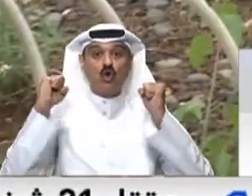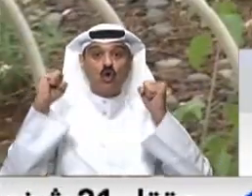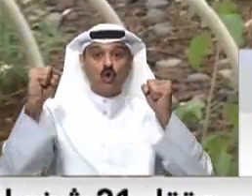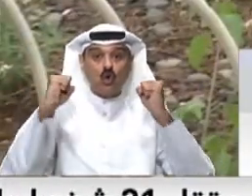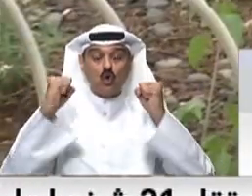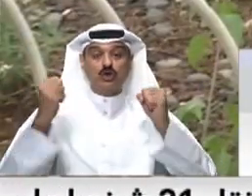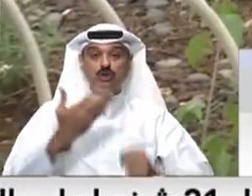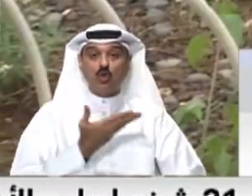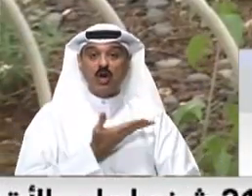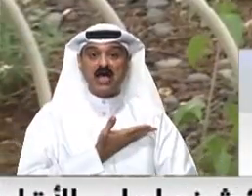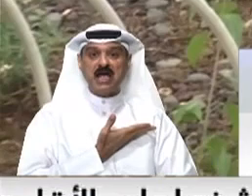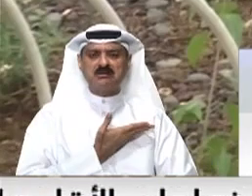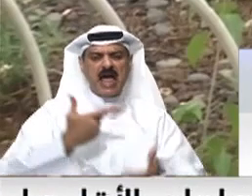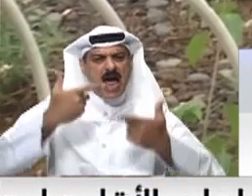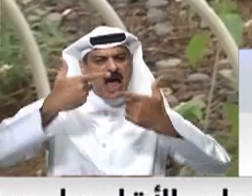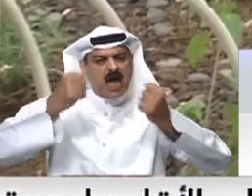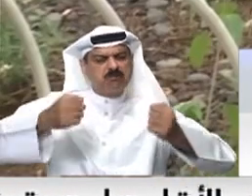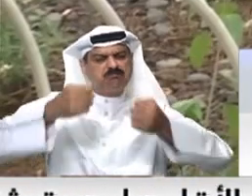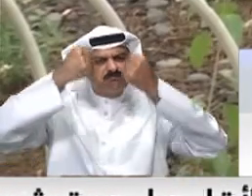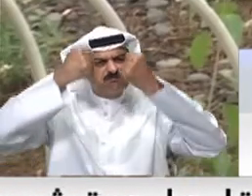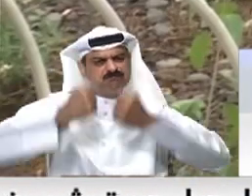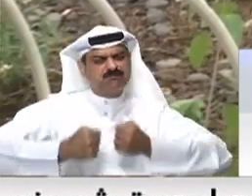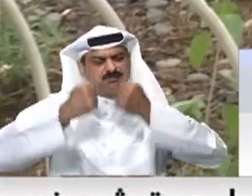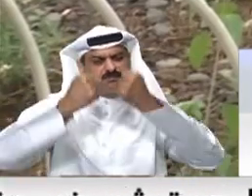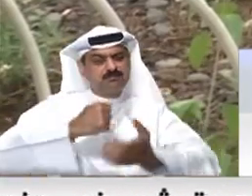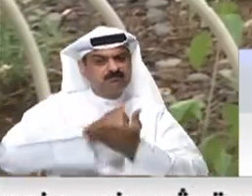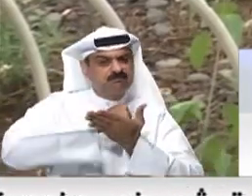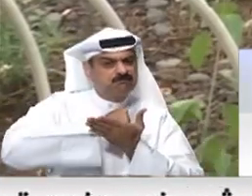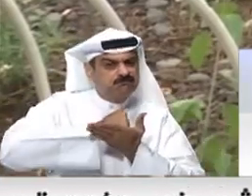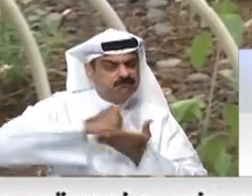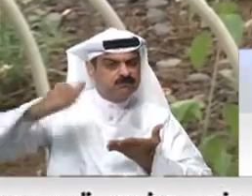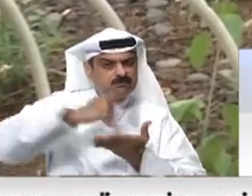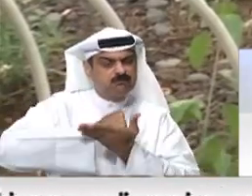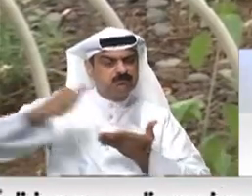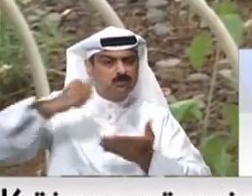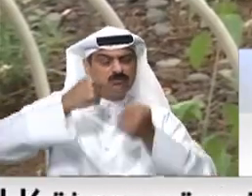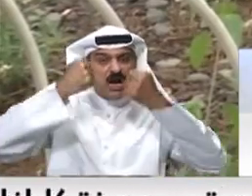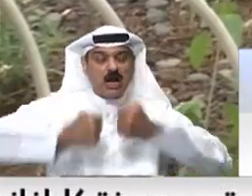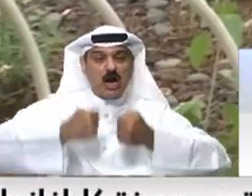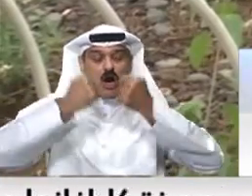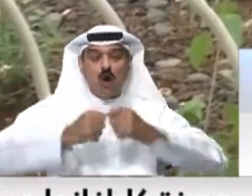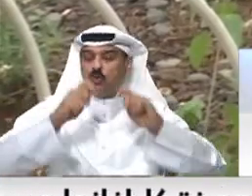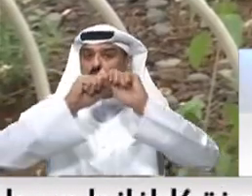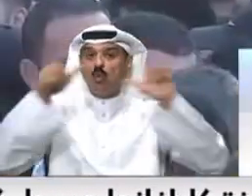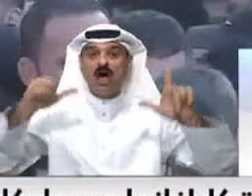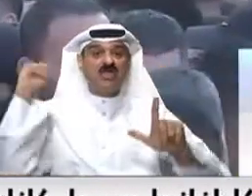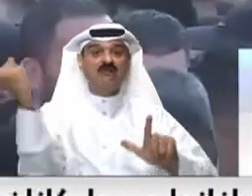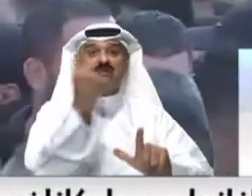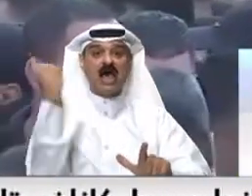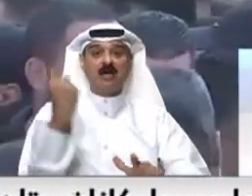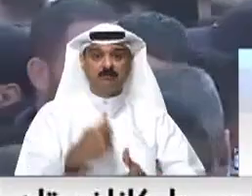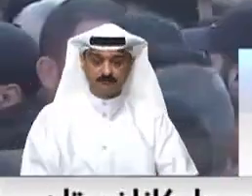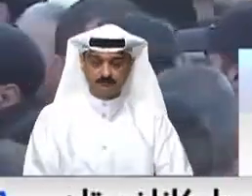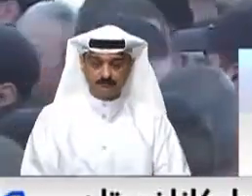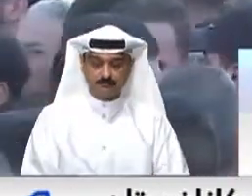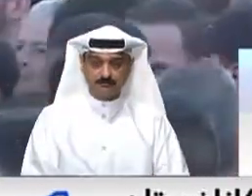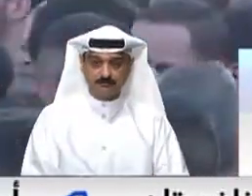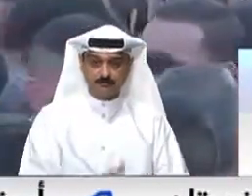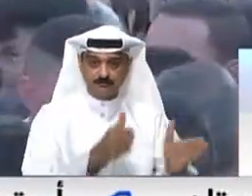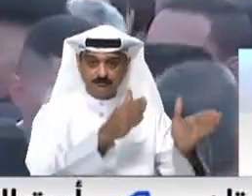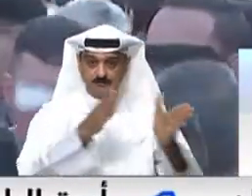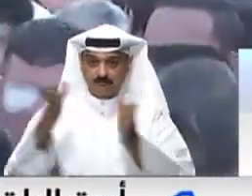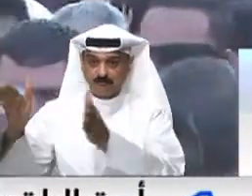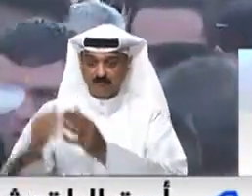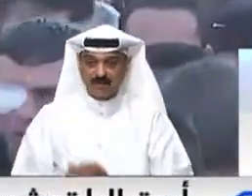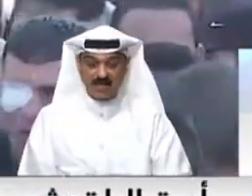غزة بحرب إبادة جماعية معلنة على مرأى ومسمع من العالم. وفي ظل سياسة